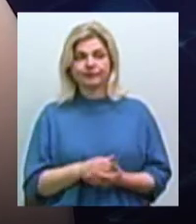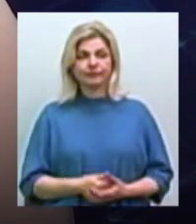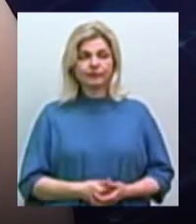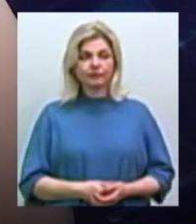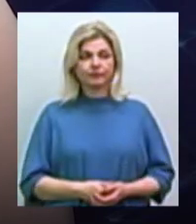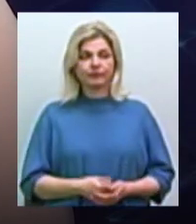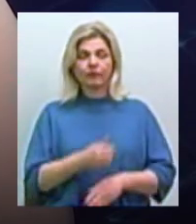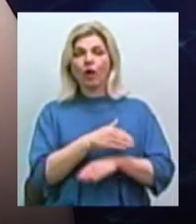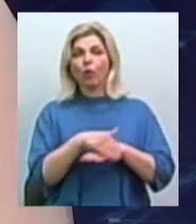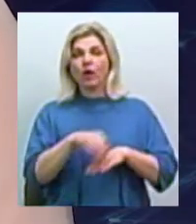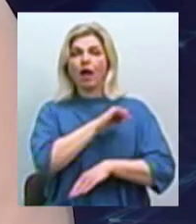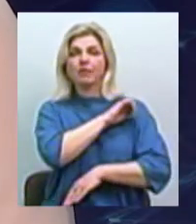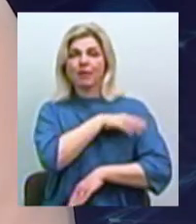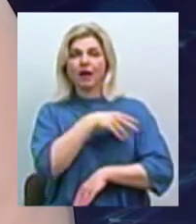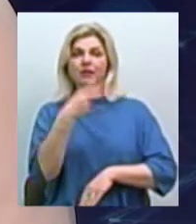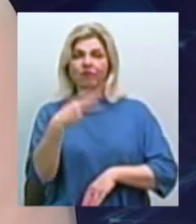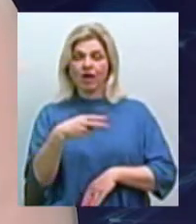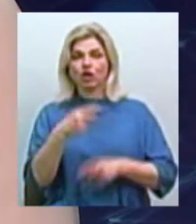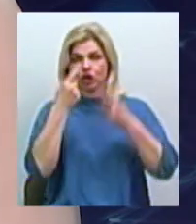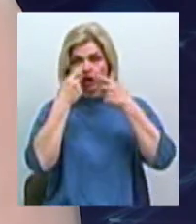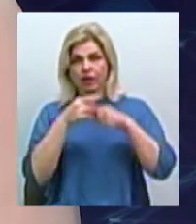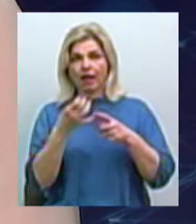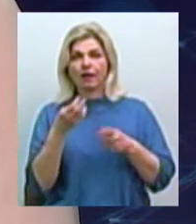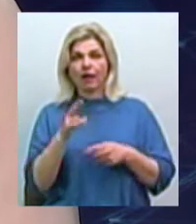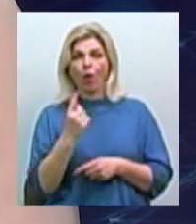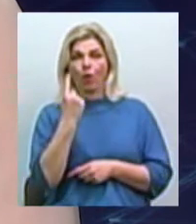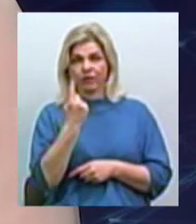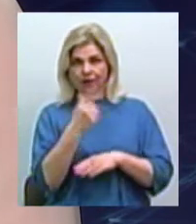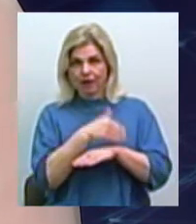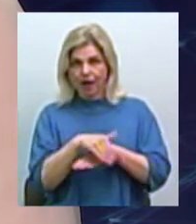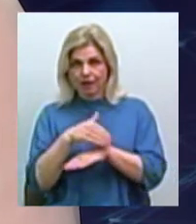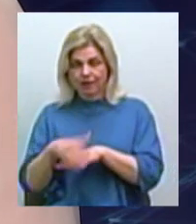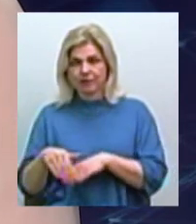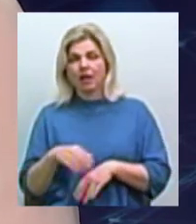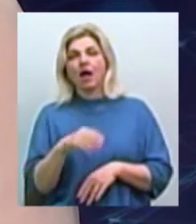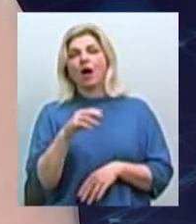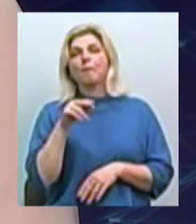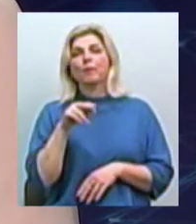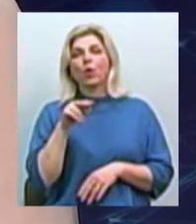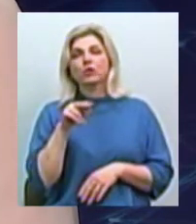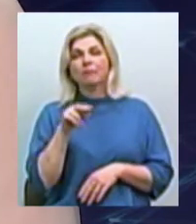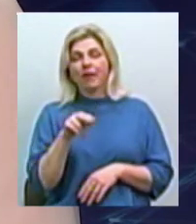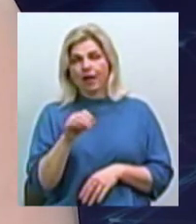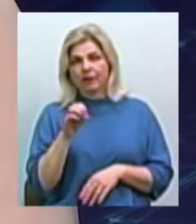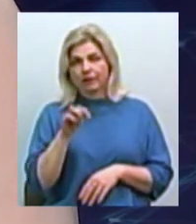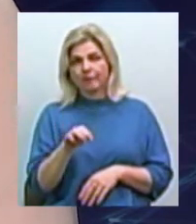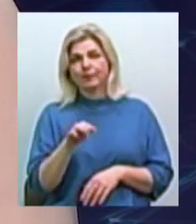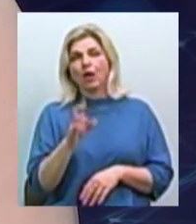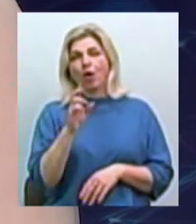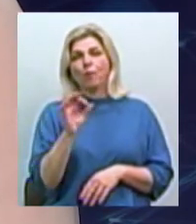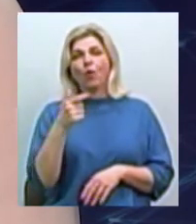на Адміральській 20, Інженерна 1, проспект Богоявленський 314, і